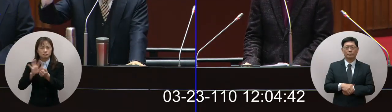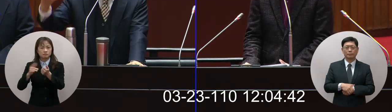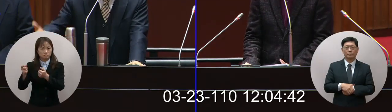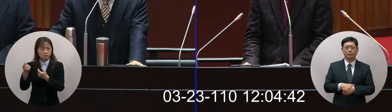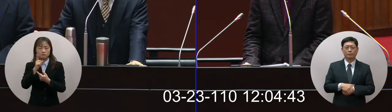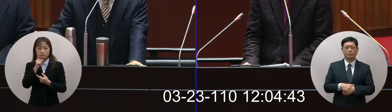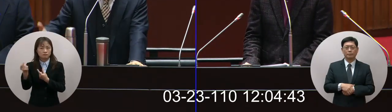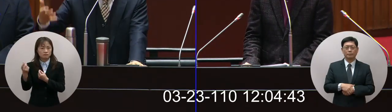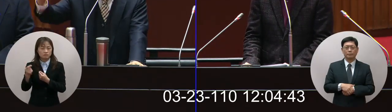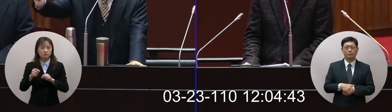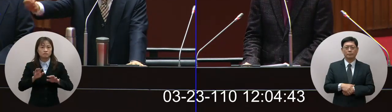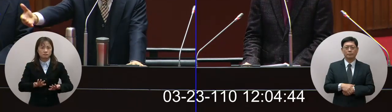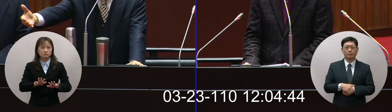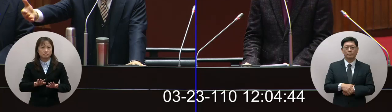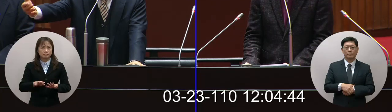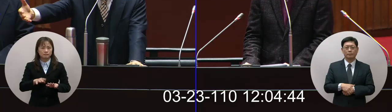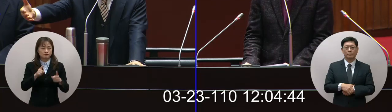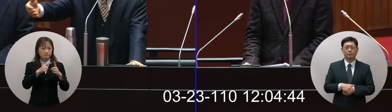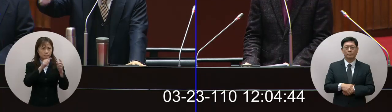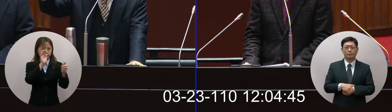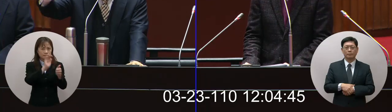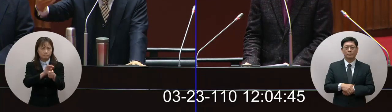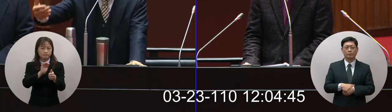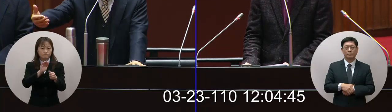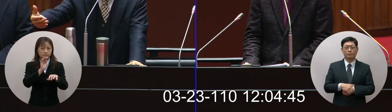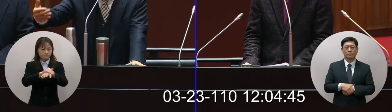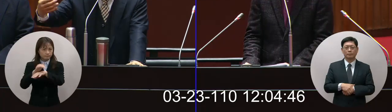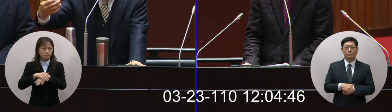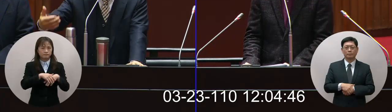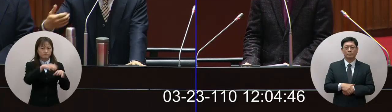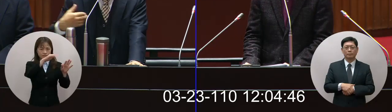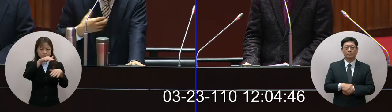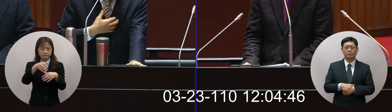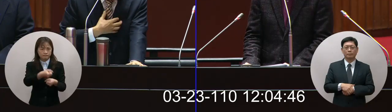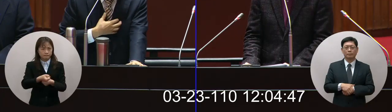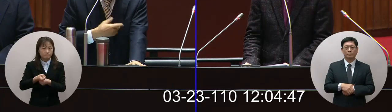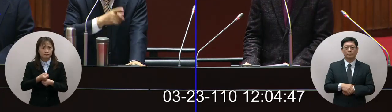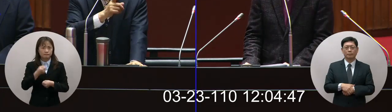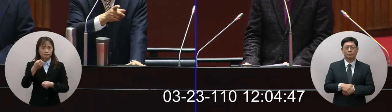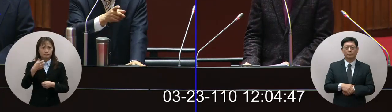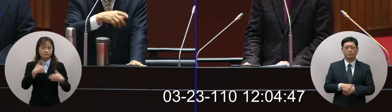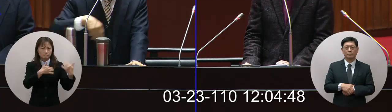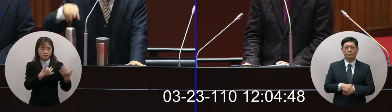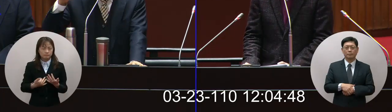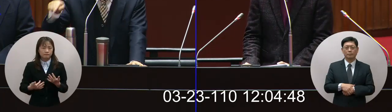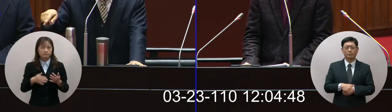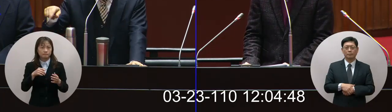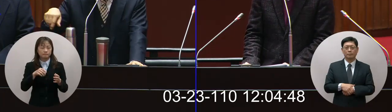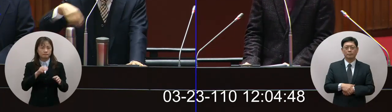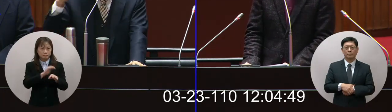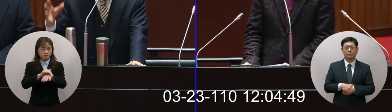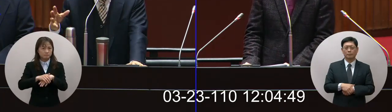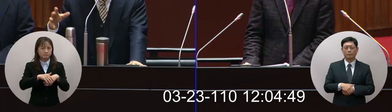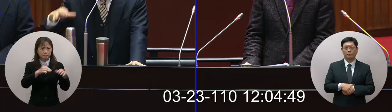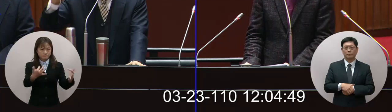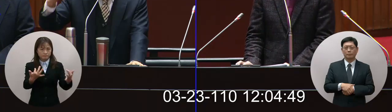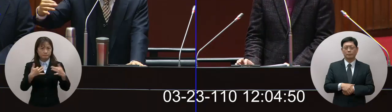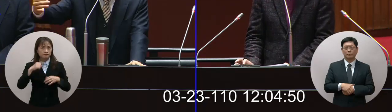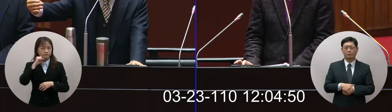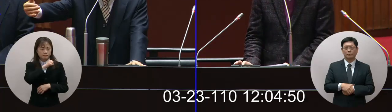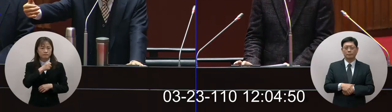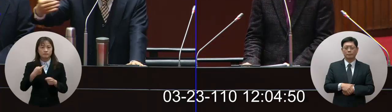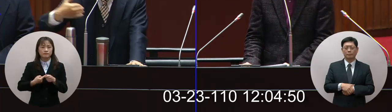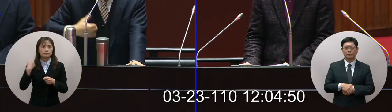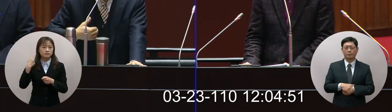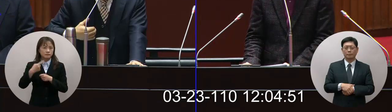但吸纳人才，而且欢迎各种高端人才来。所以这个去年一年，那